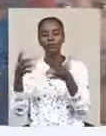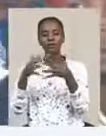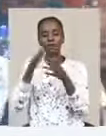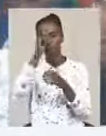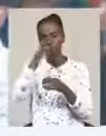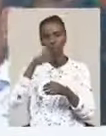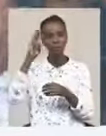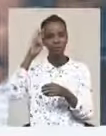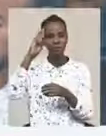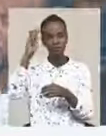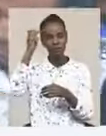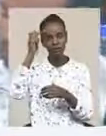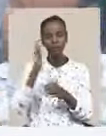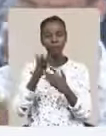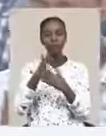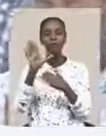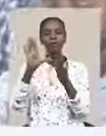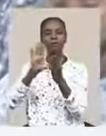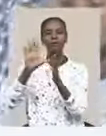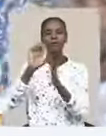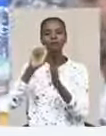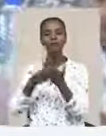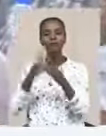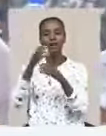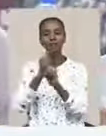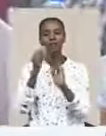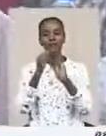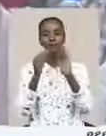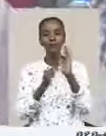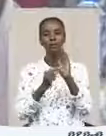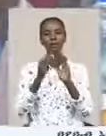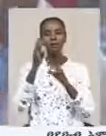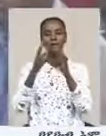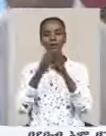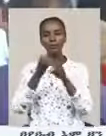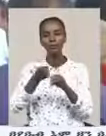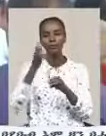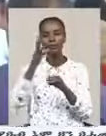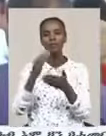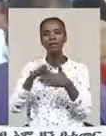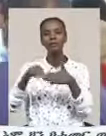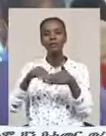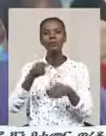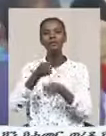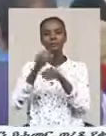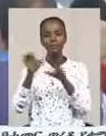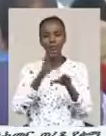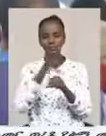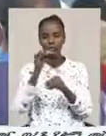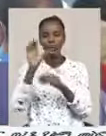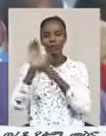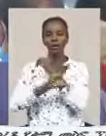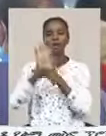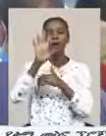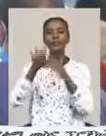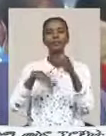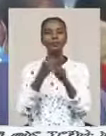ደሳለኝ በበኩላቸው ዘመናዊ የገጠር መሬት የመረጃ አያያዝ ስርዓቱ በወርልድ ባንክ የገንዘብ ድጋፍ እንደሚደረግለትና እንደ ሀገር በአምስት ዓመታት